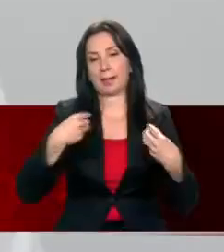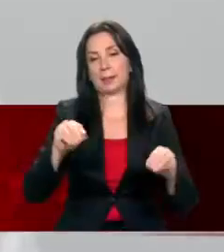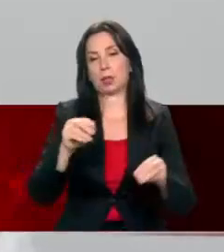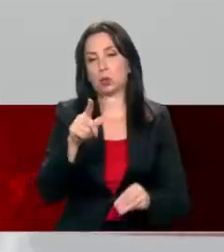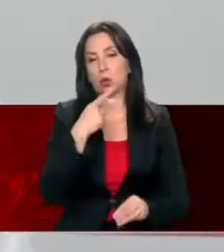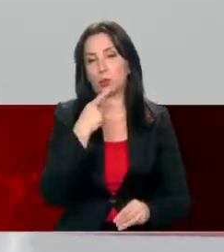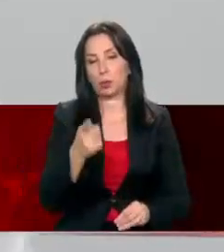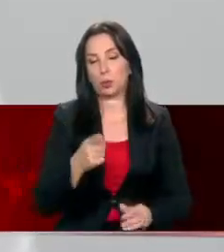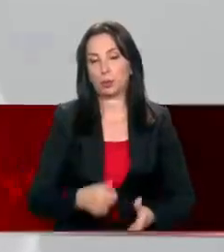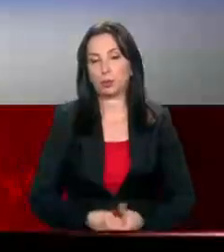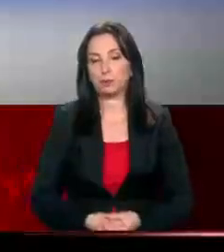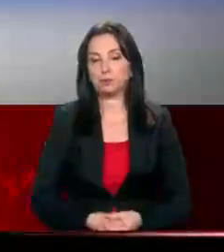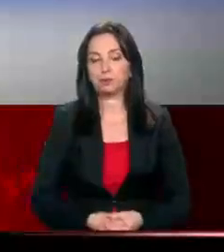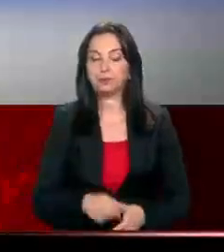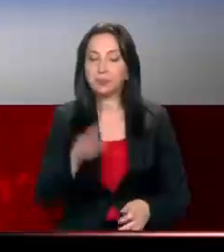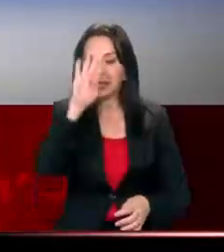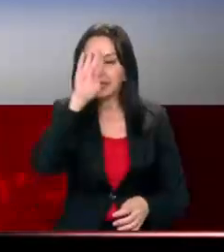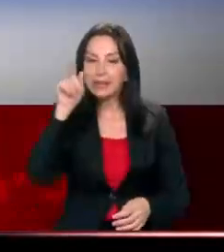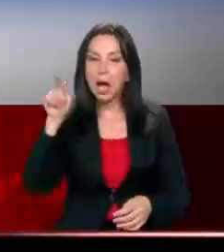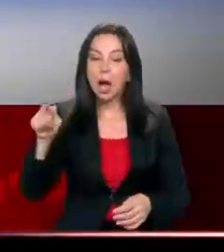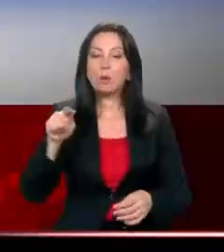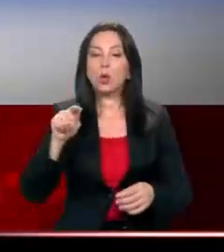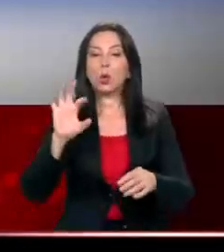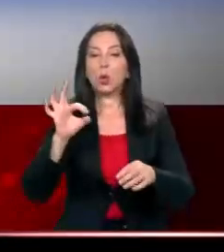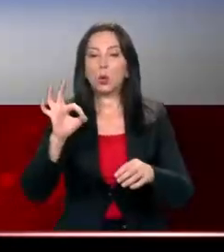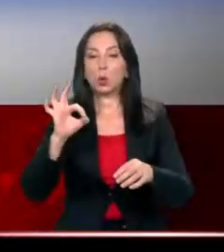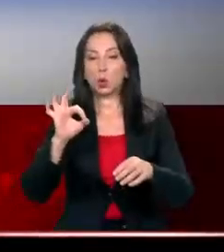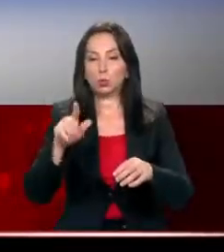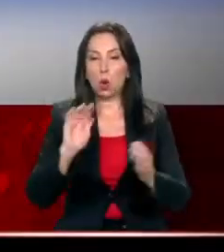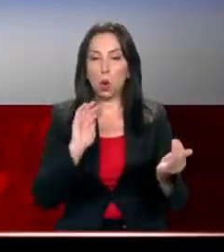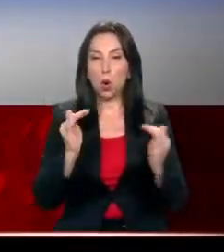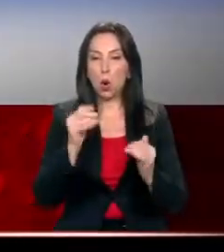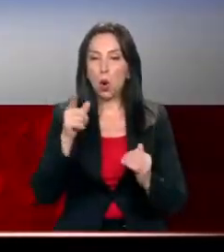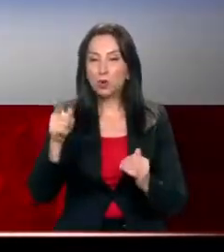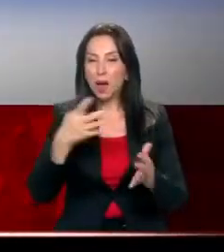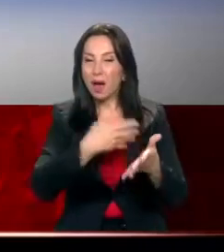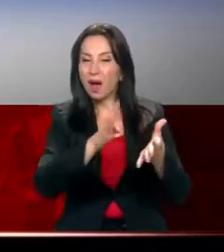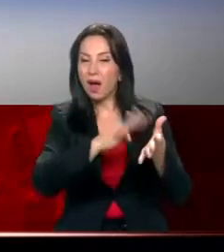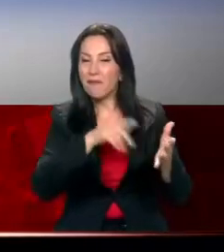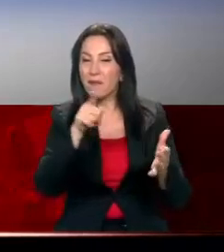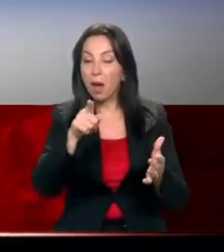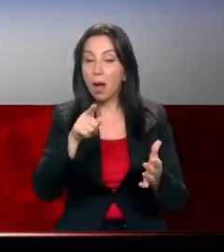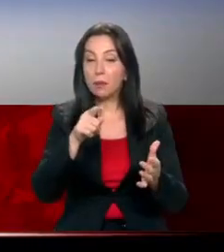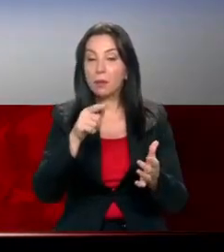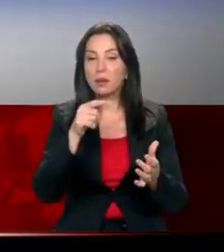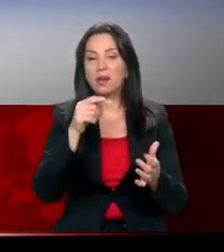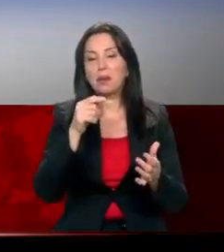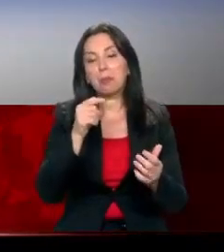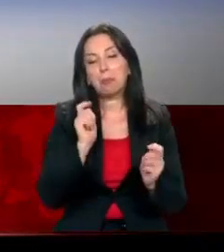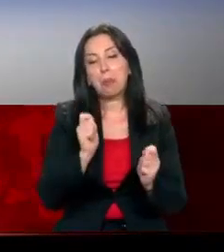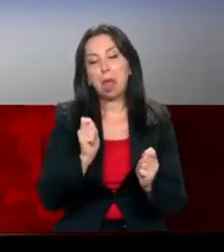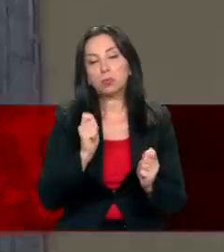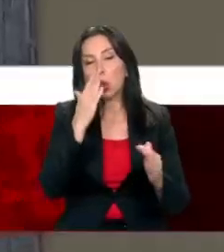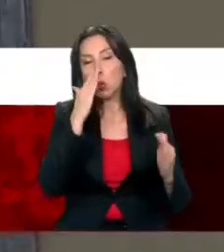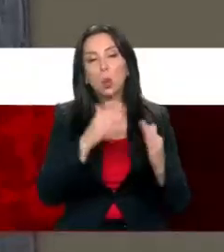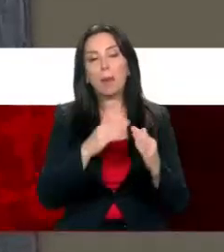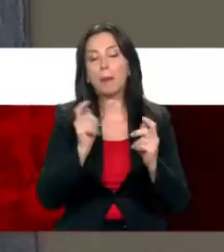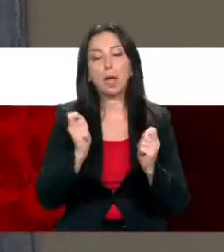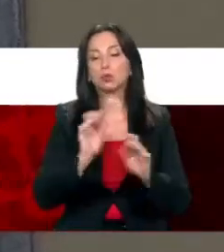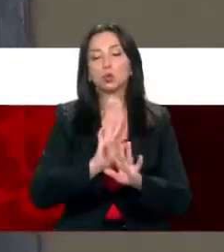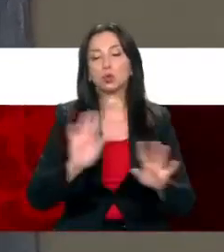olduğu kadar dip fiyat yapıyoruz. İstanbul Kuyumcular Odası, kuyumcuların uygulamadaki fiyatlara uyma zorunluluğunun olmadığını söyledi.